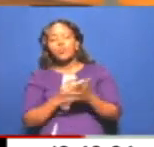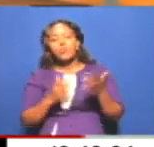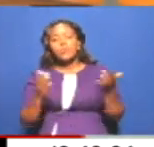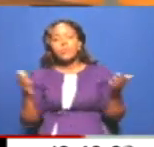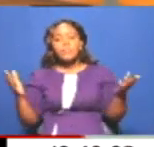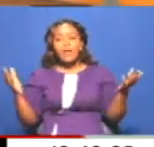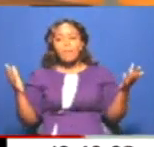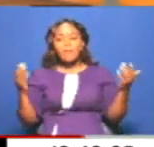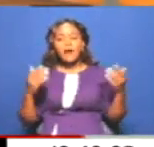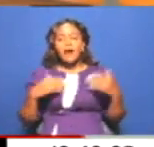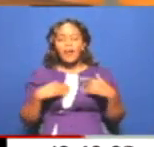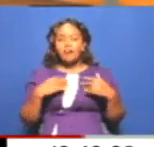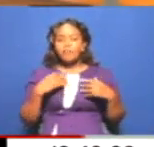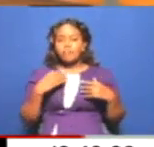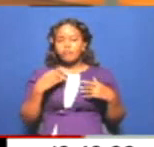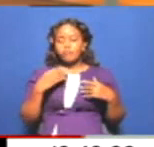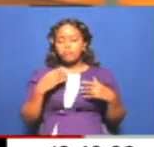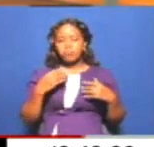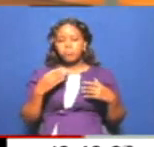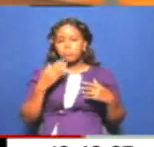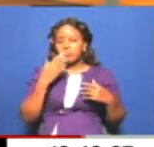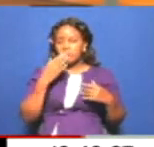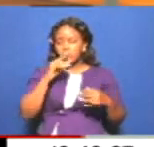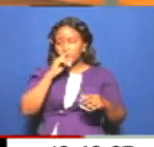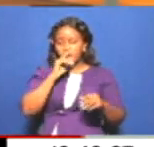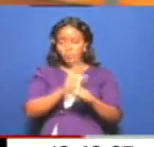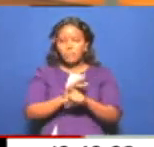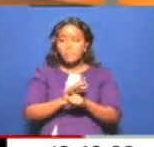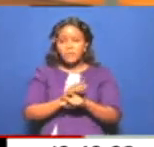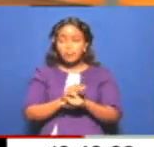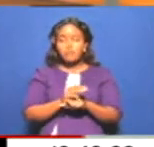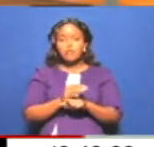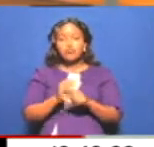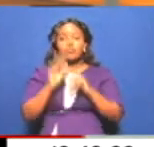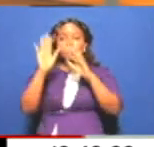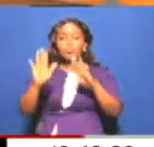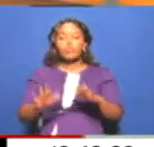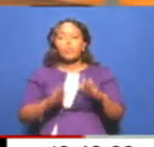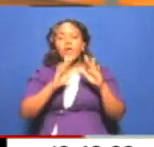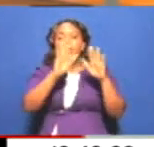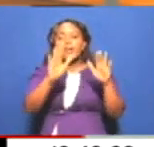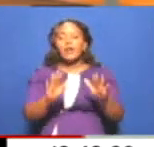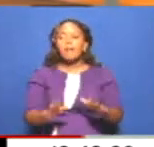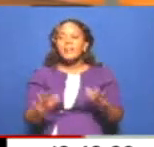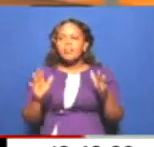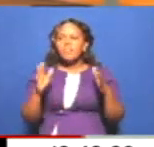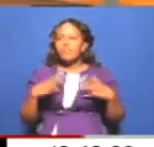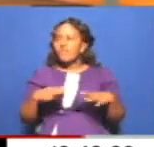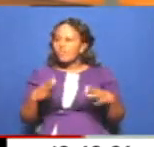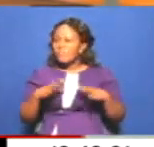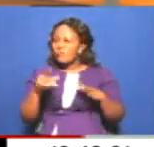kwenda kupigia kampeni katika eneo hilo, kuwapigia watu ambao sio Natembeya,